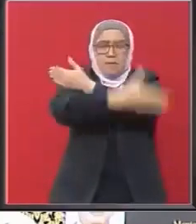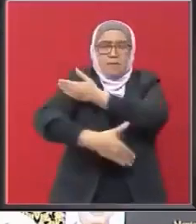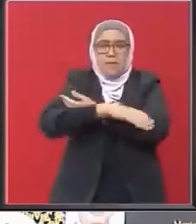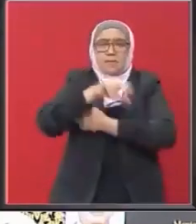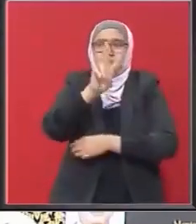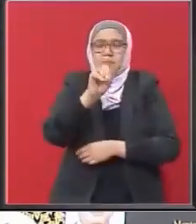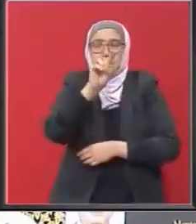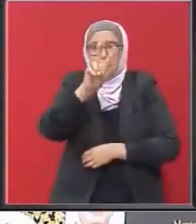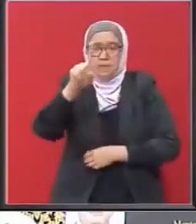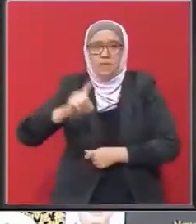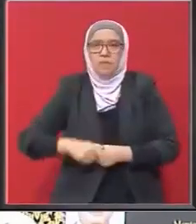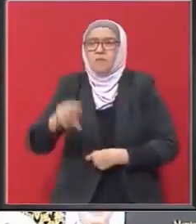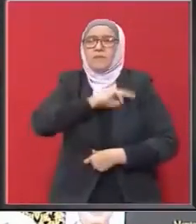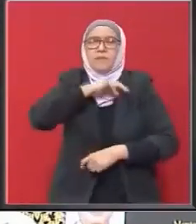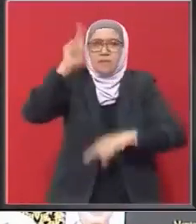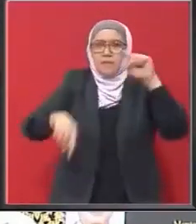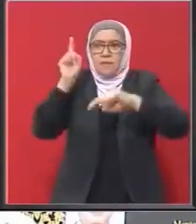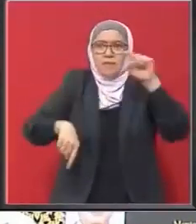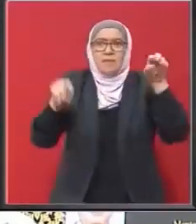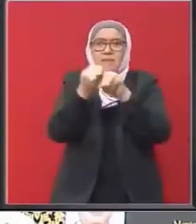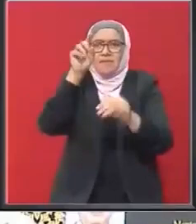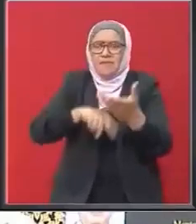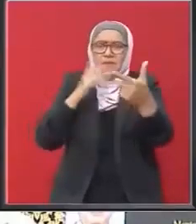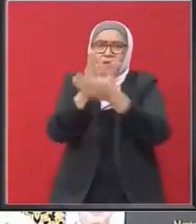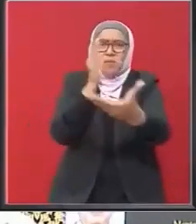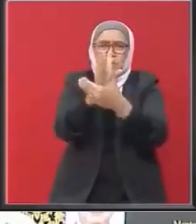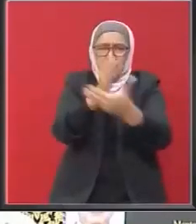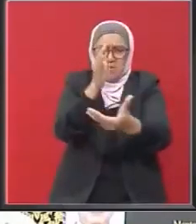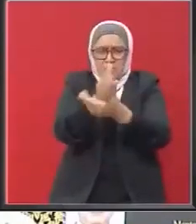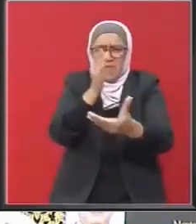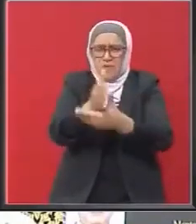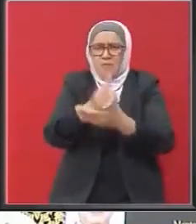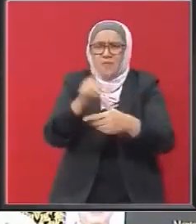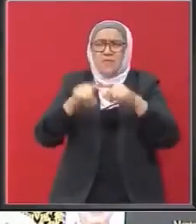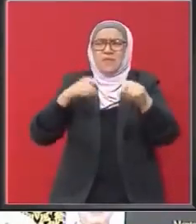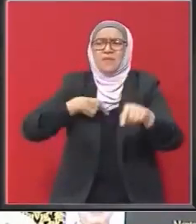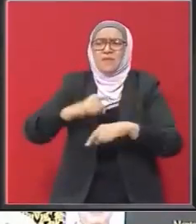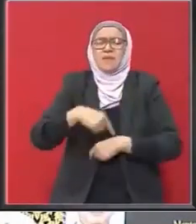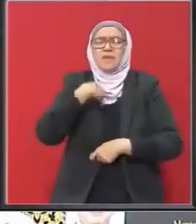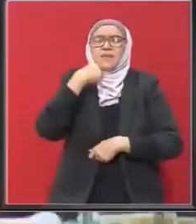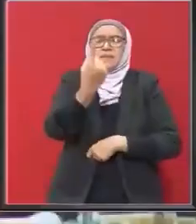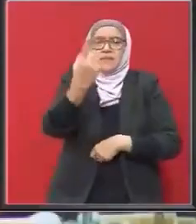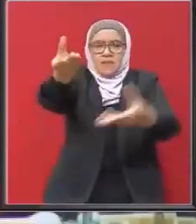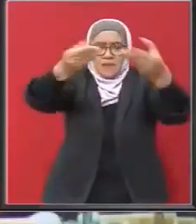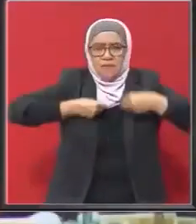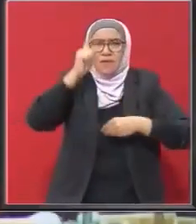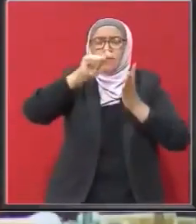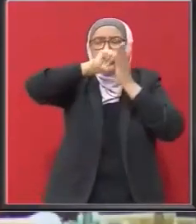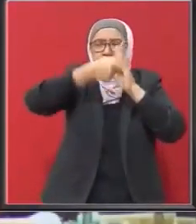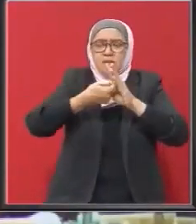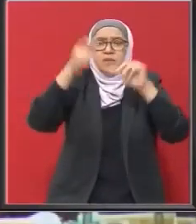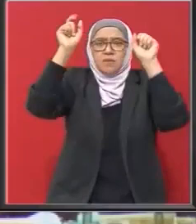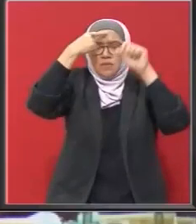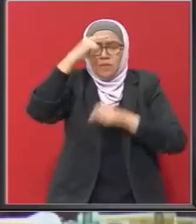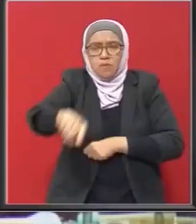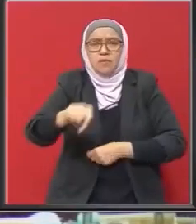Berhormat Menteri. Tak. Menteri tak boleh macam ni. Menteri satu daripada menteri tadi salah. Sudah diberi salah. Satu kunci yang boleh menzahirkan kasihlah segala